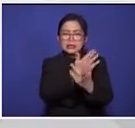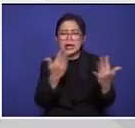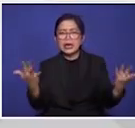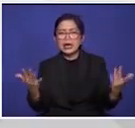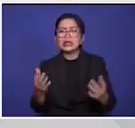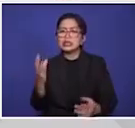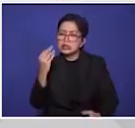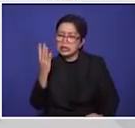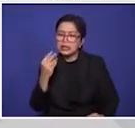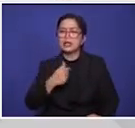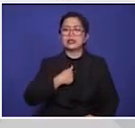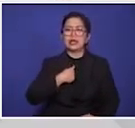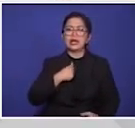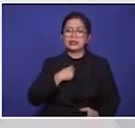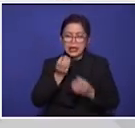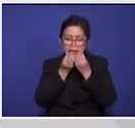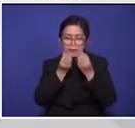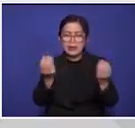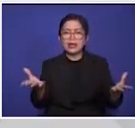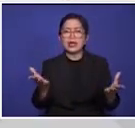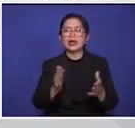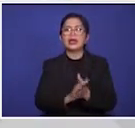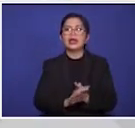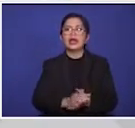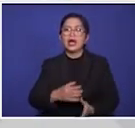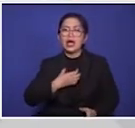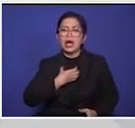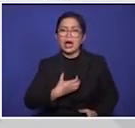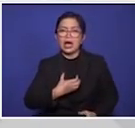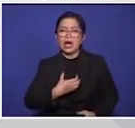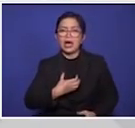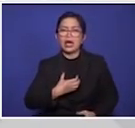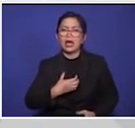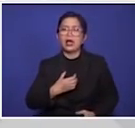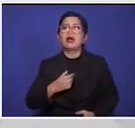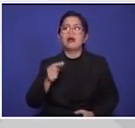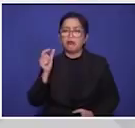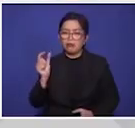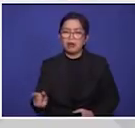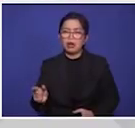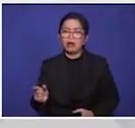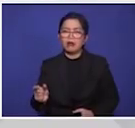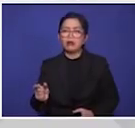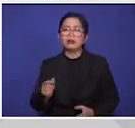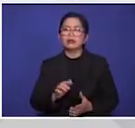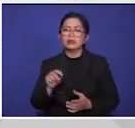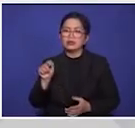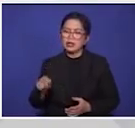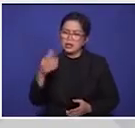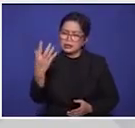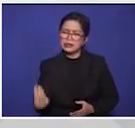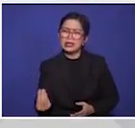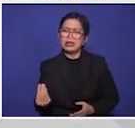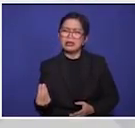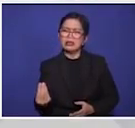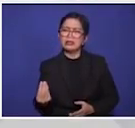menghadirkan rasa keadilan hak asasi manusia kita pikir definisi-definisi yang besar tapi untuk masyarakat kecil itu adalah